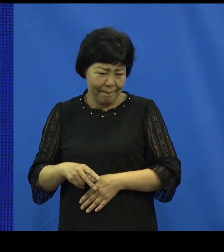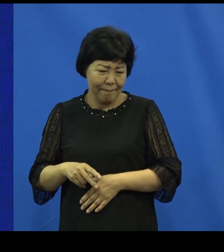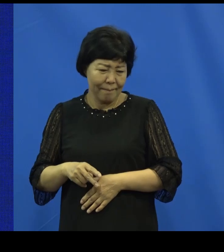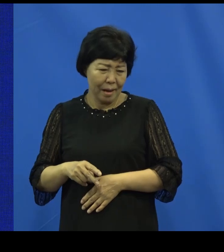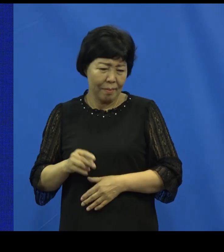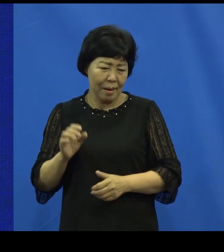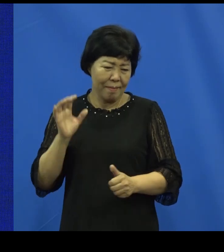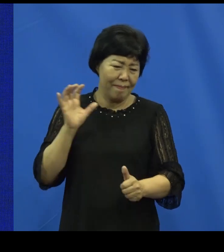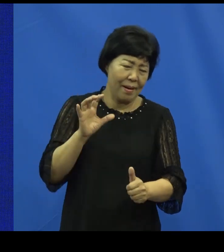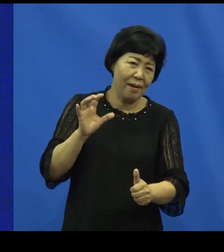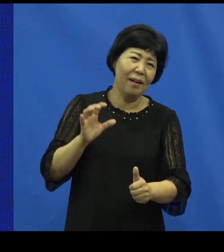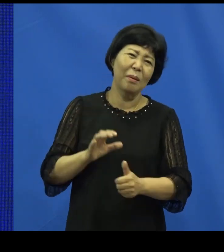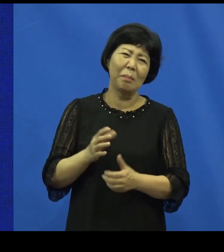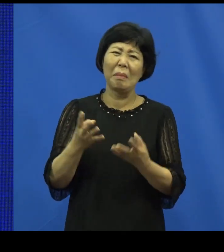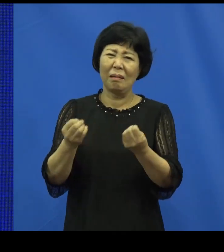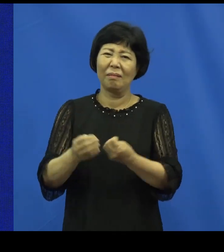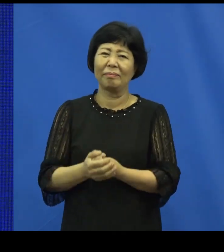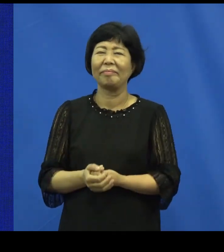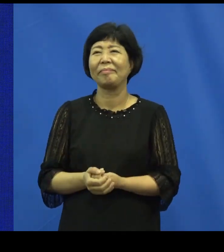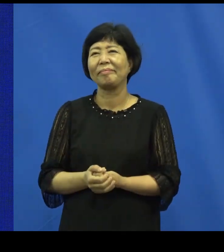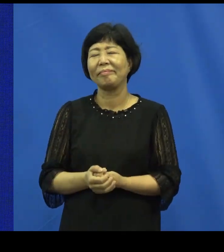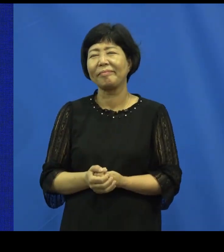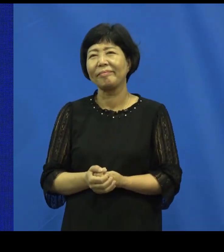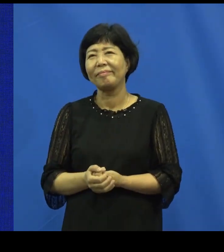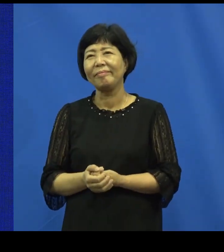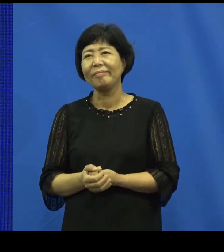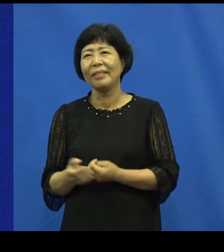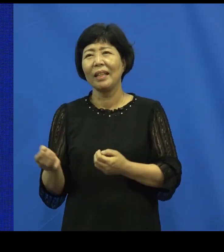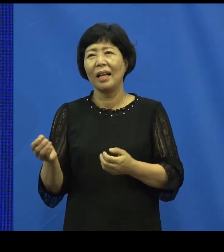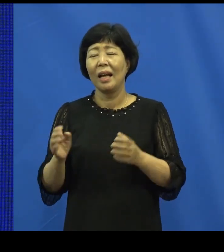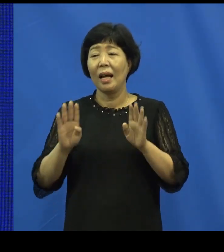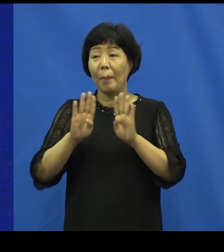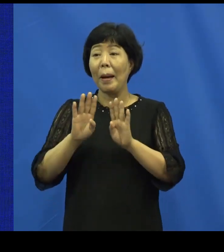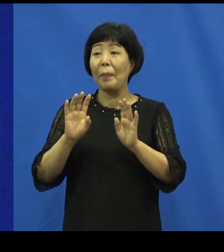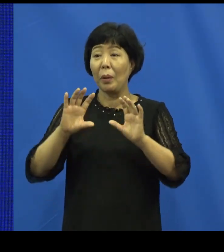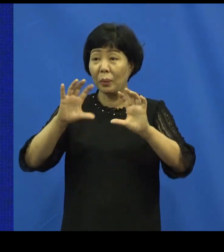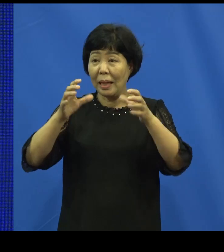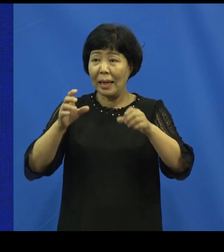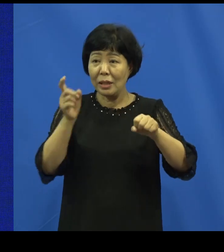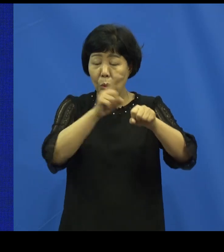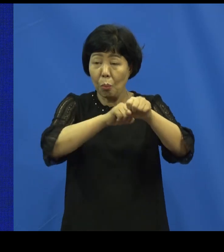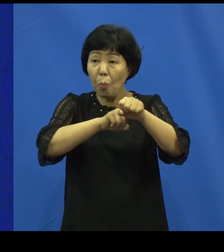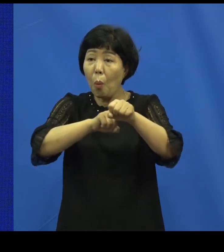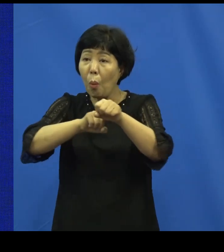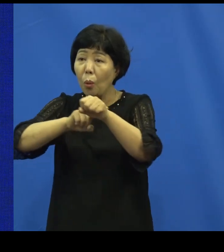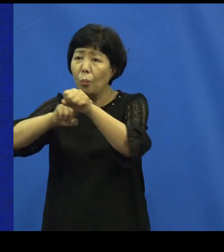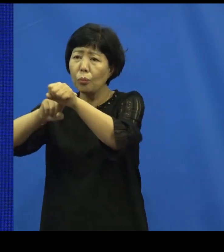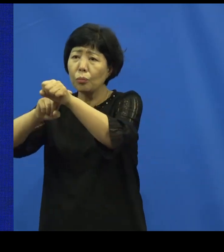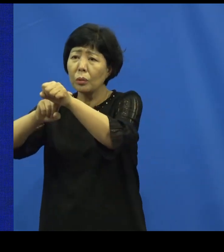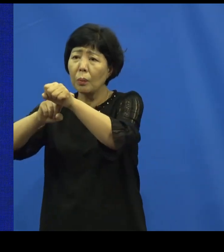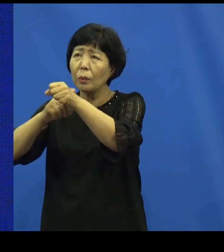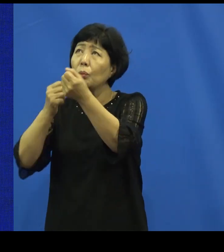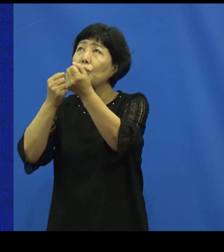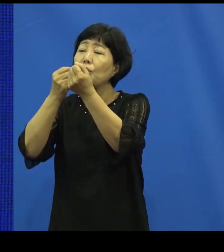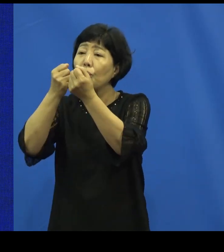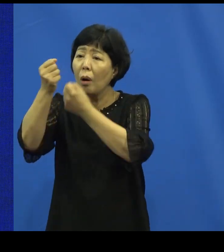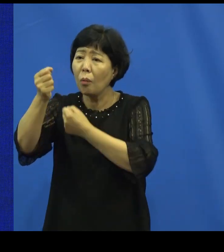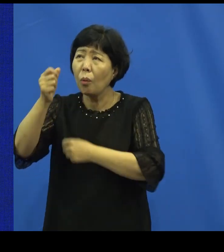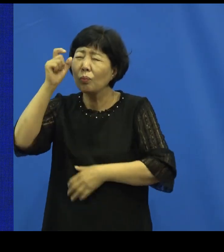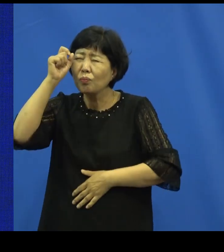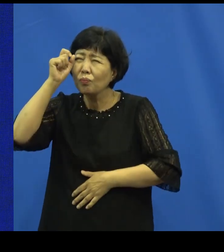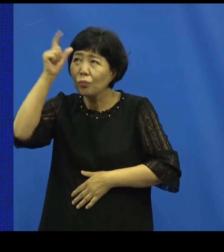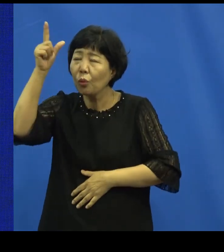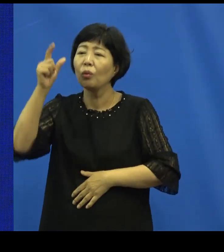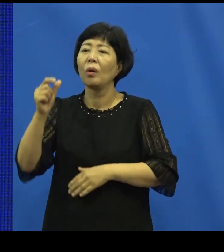바벨론 왕실의 포로로 붙잡혀온 사람들이 자기들 나라에서 인정받는 모습을 볼 수 없었겠죠.